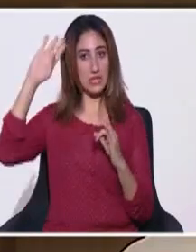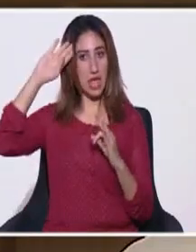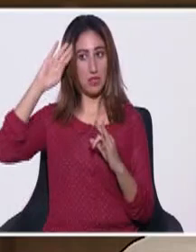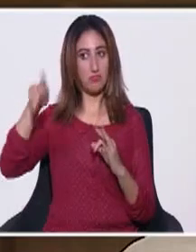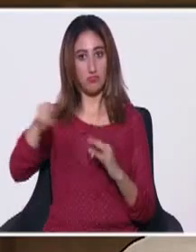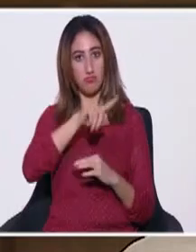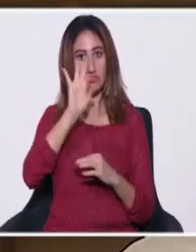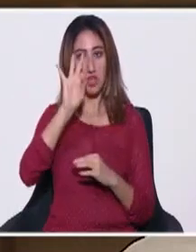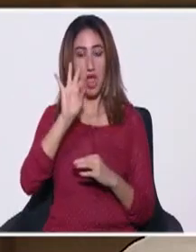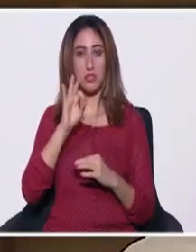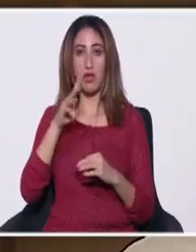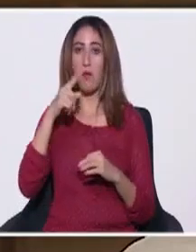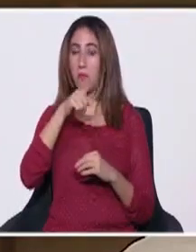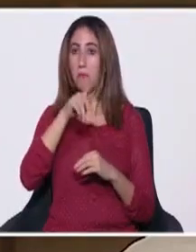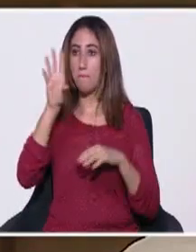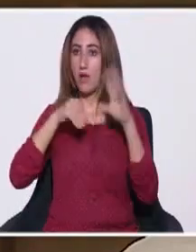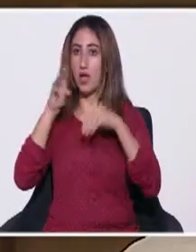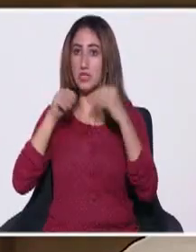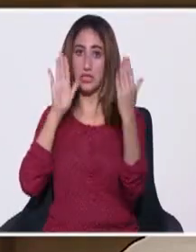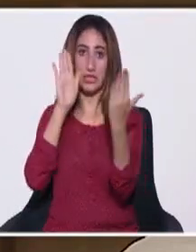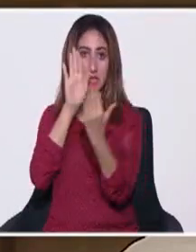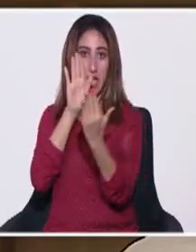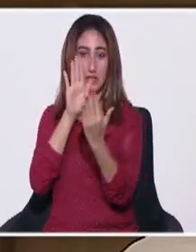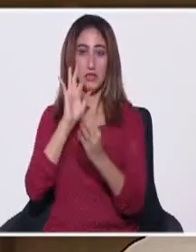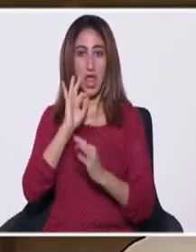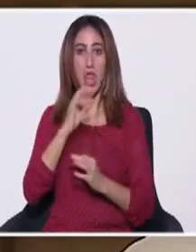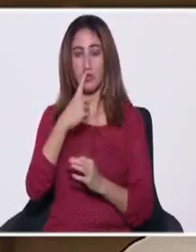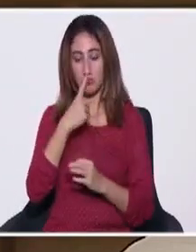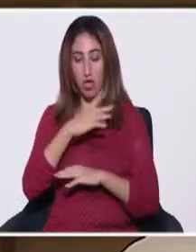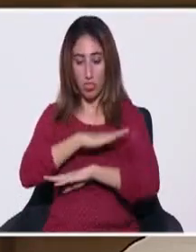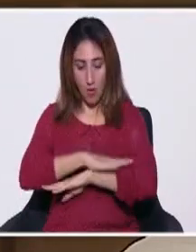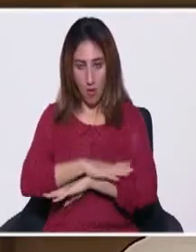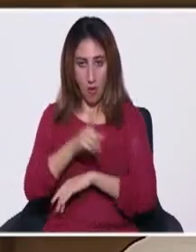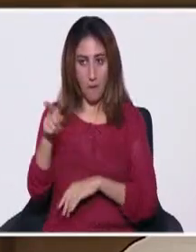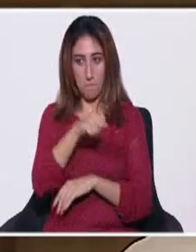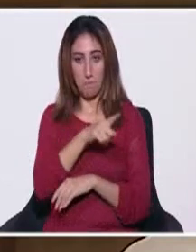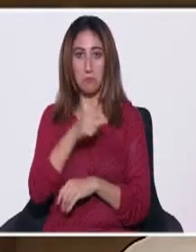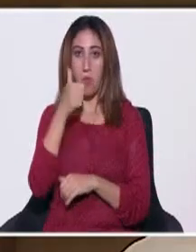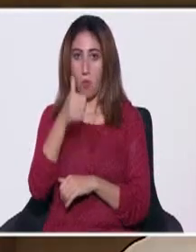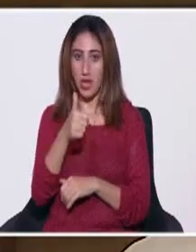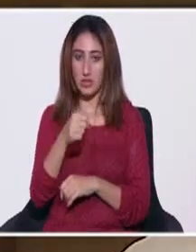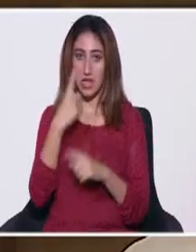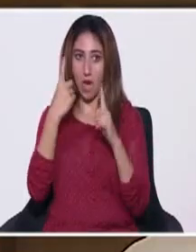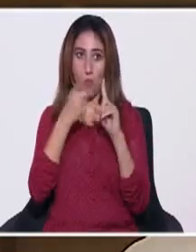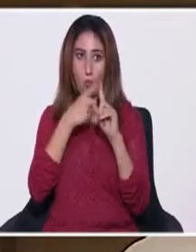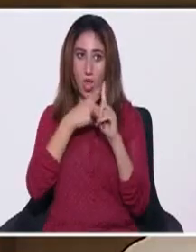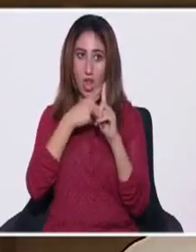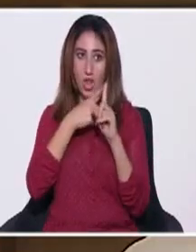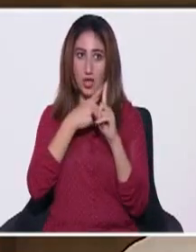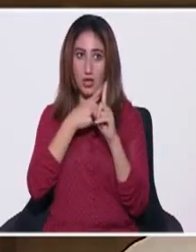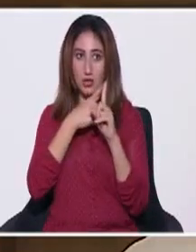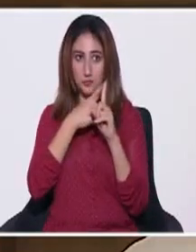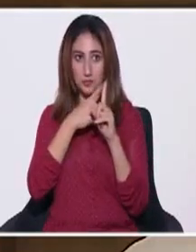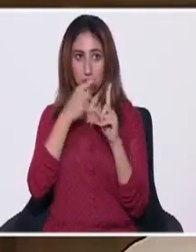لأن قصة التحدي اللي عندهم تجبرك على احترامهم وتقديرهم. النموذج الأول واحد